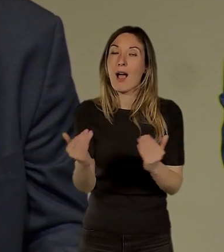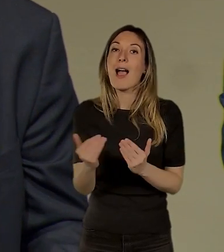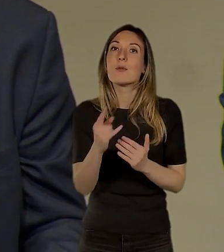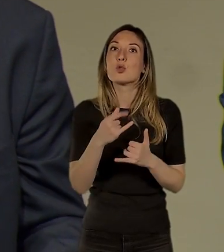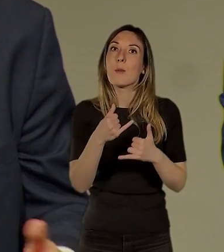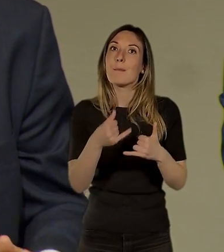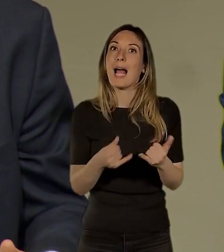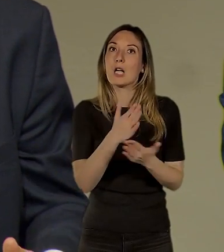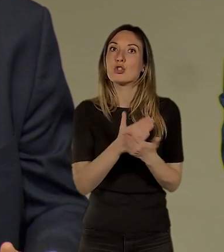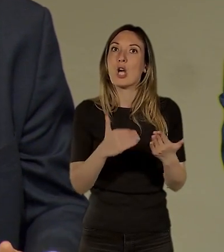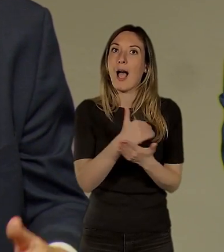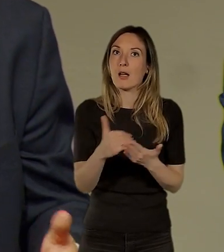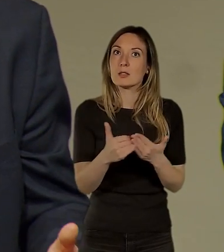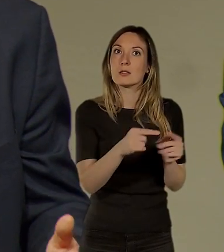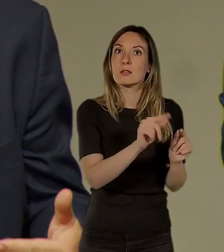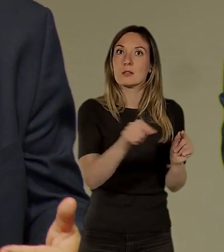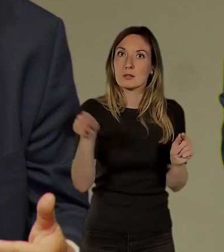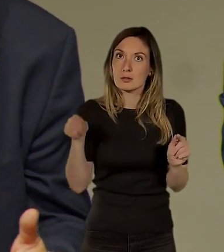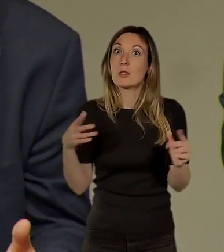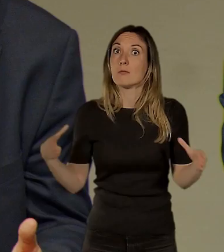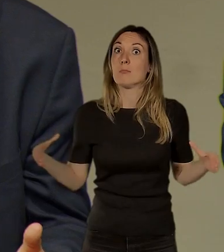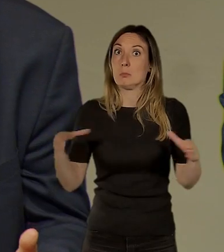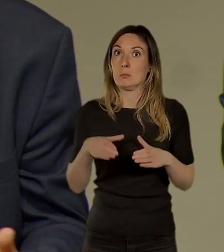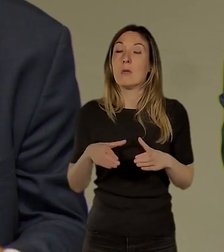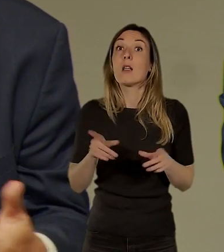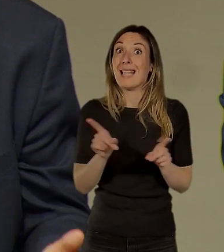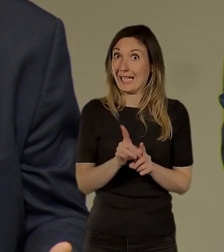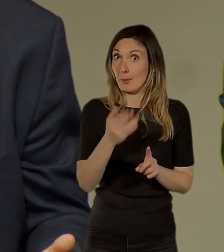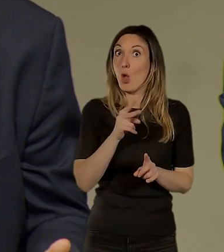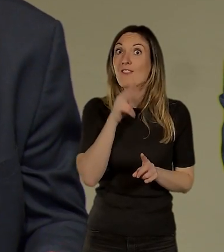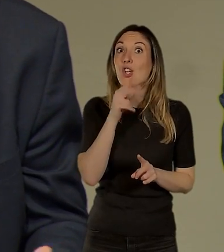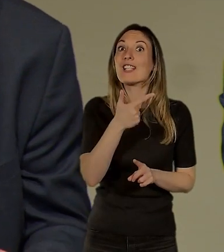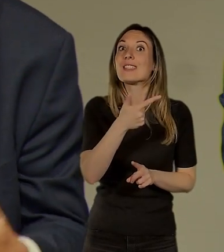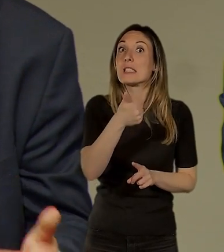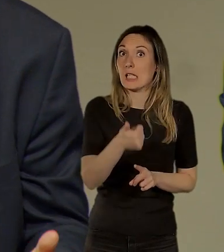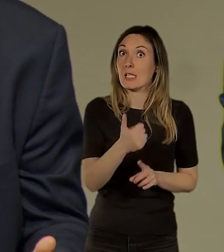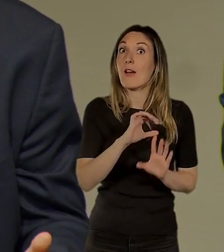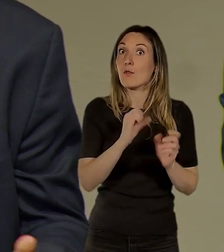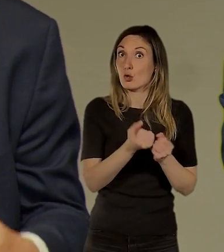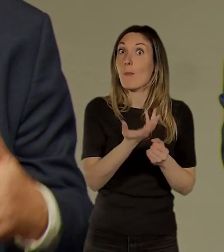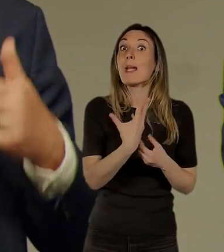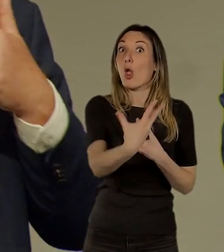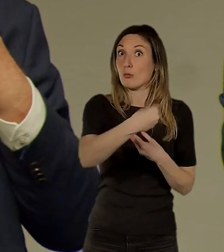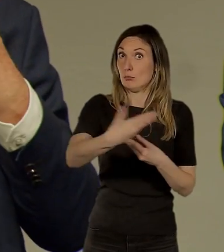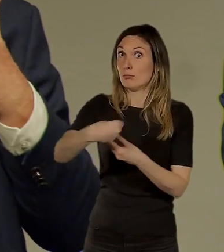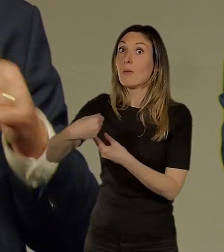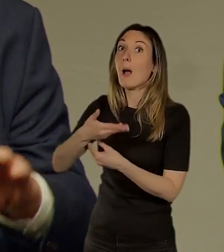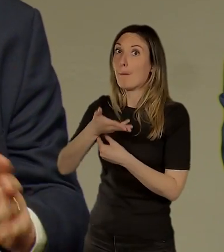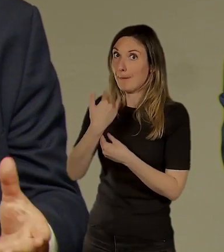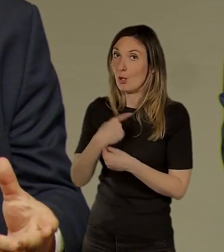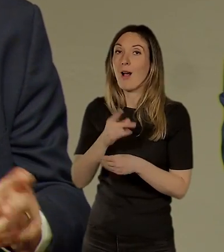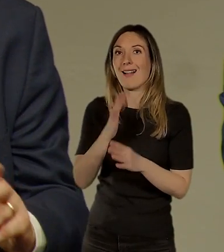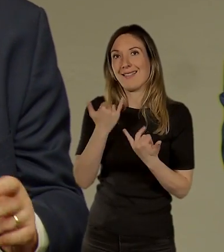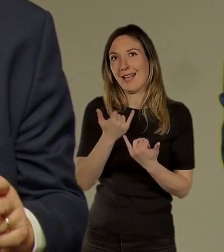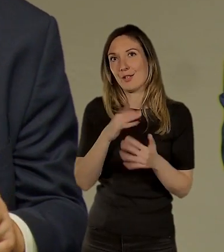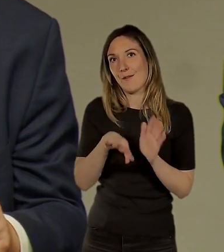významnou měrou byli součástí toho workshopu Florent 21, čili pro ty městské části to není novinka, ale jsme po volbách a je